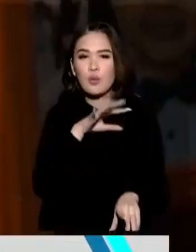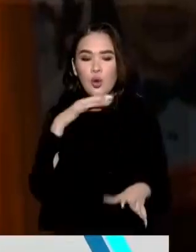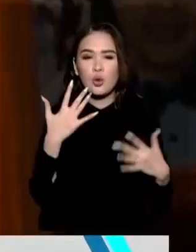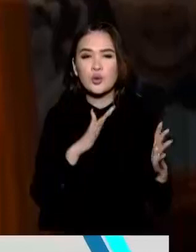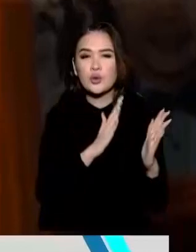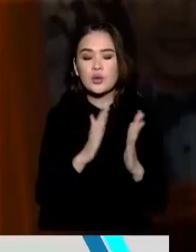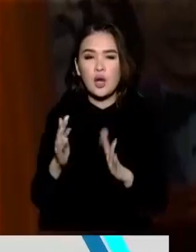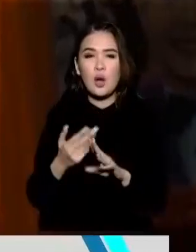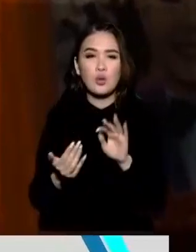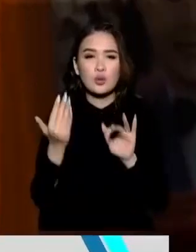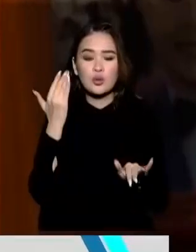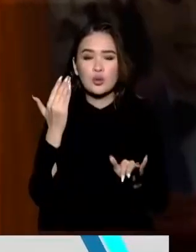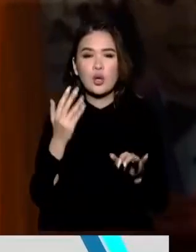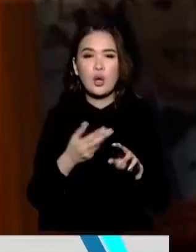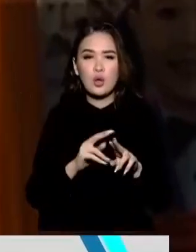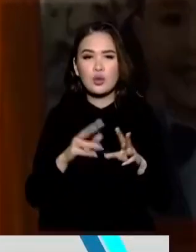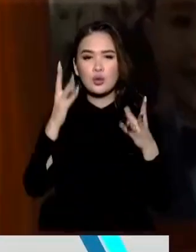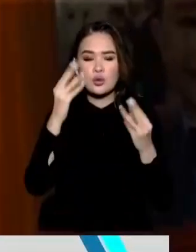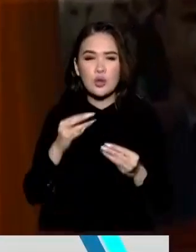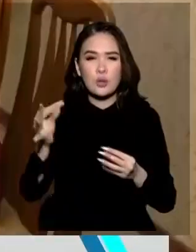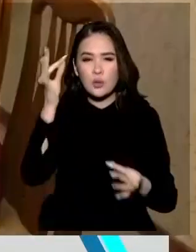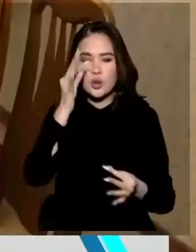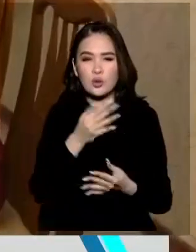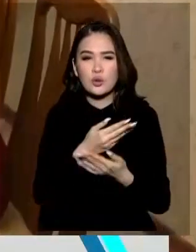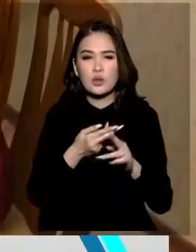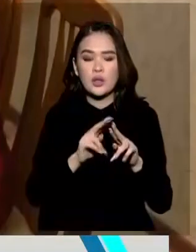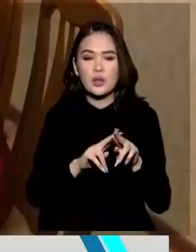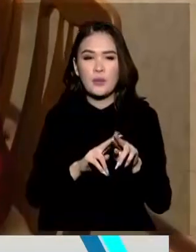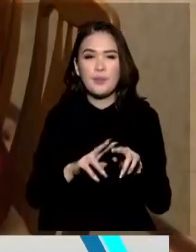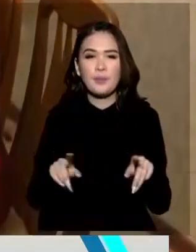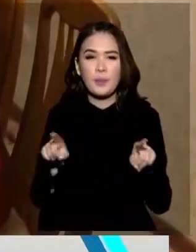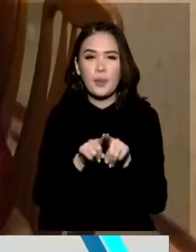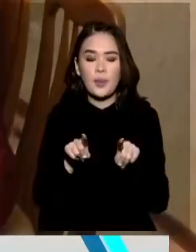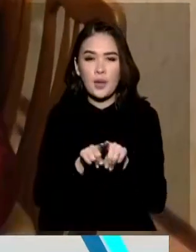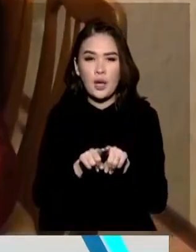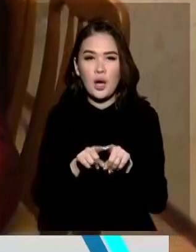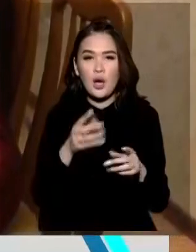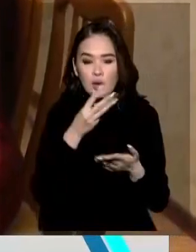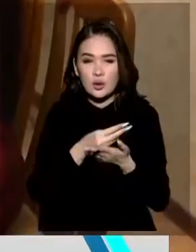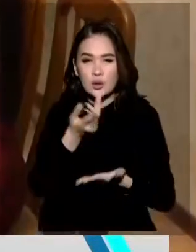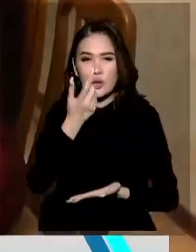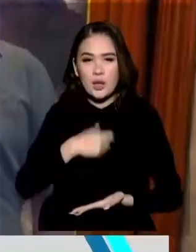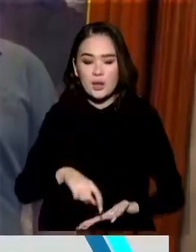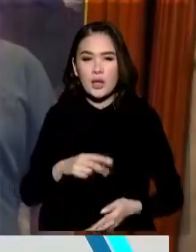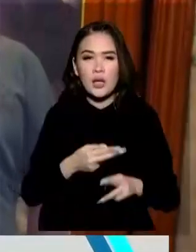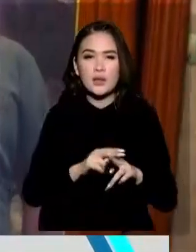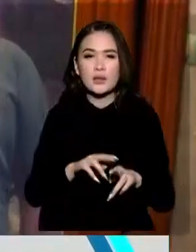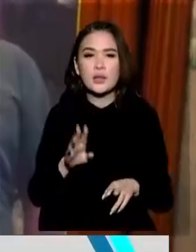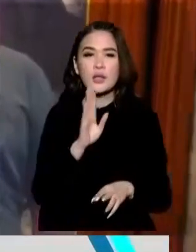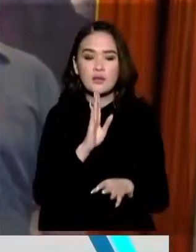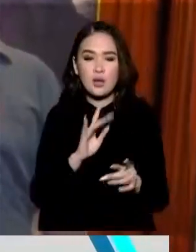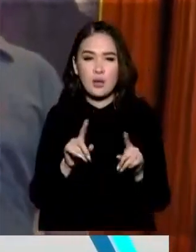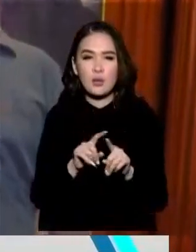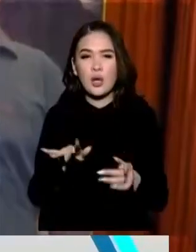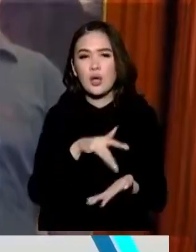асқан. Өткеніне қарайлайтын уақыт жоқ, белестен белесті бағындырып келеді. Оның бойында дала қызына тән биязылық бар,